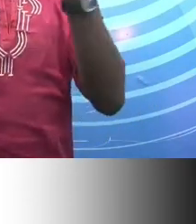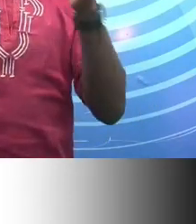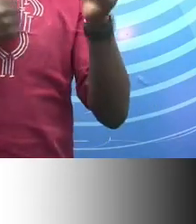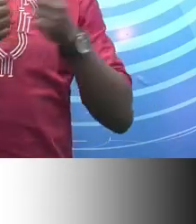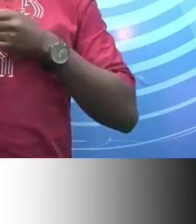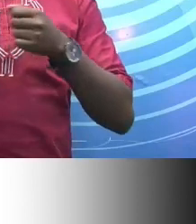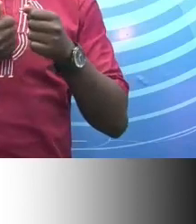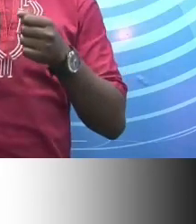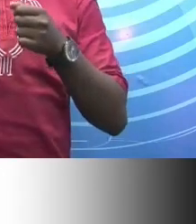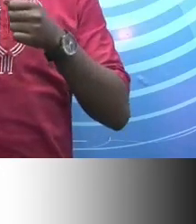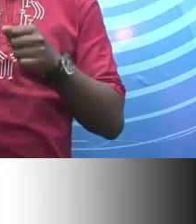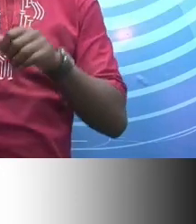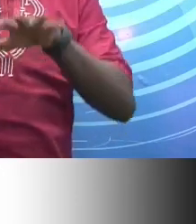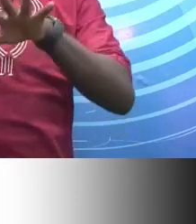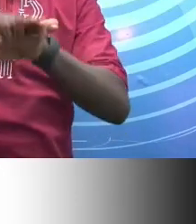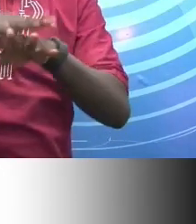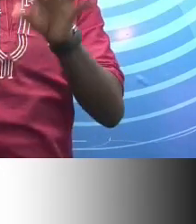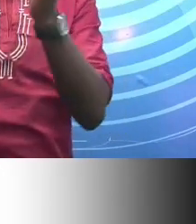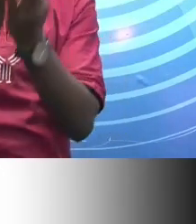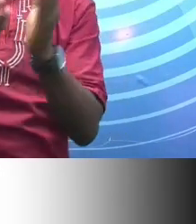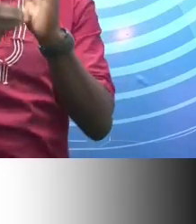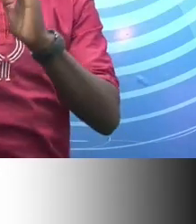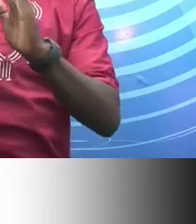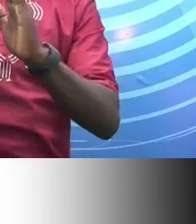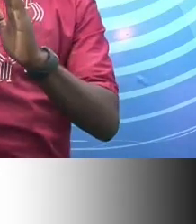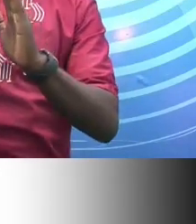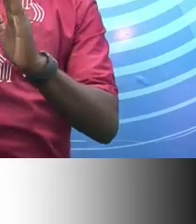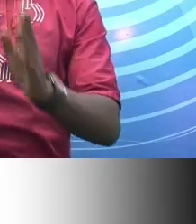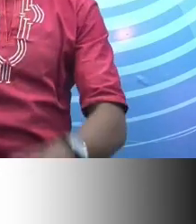the inclusive family development.